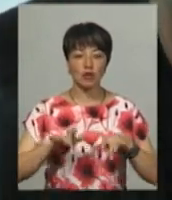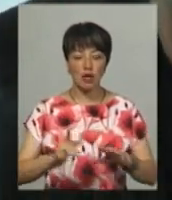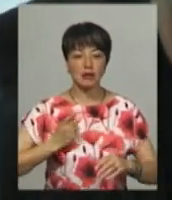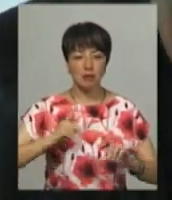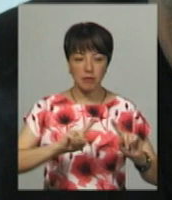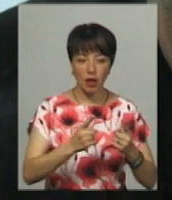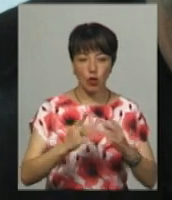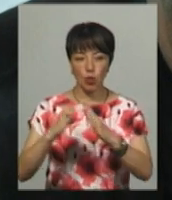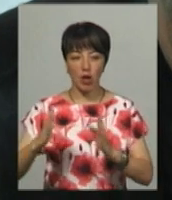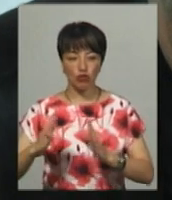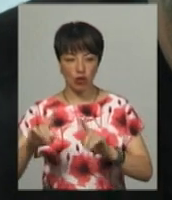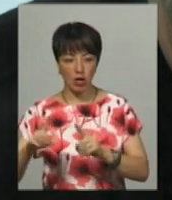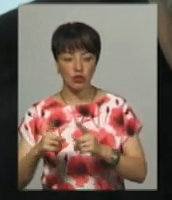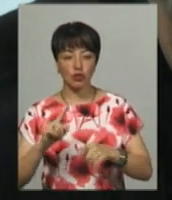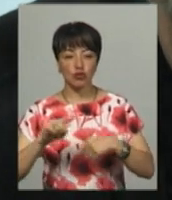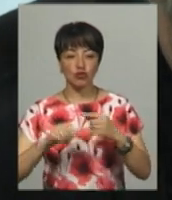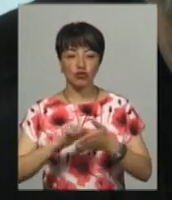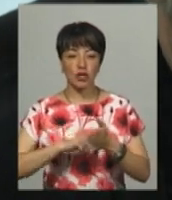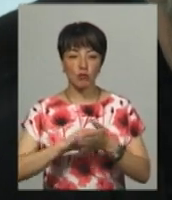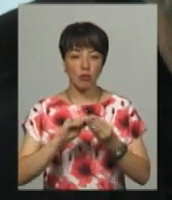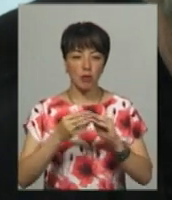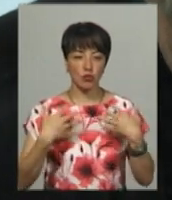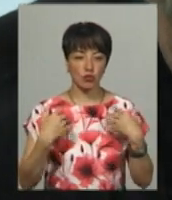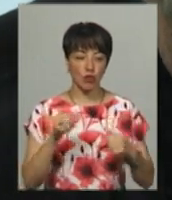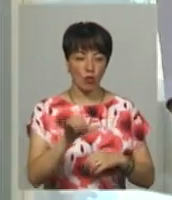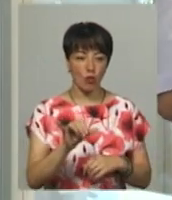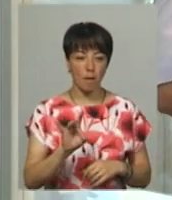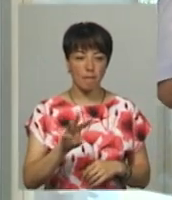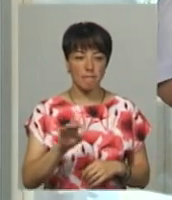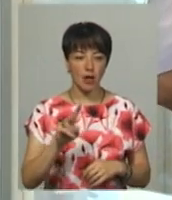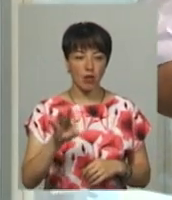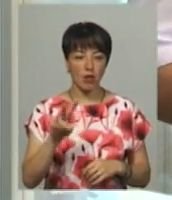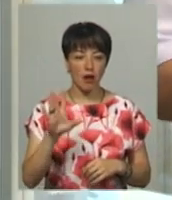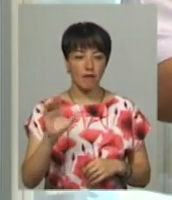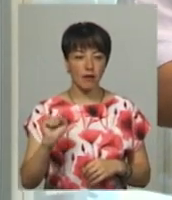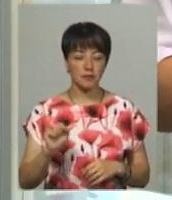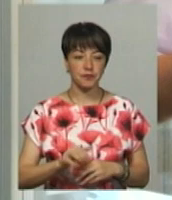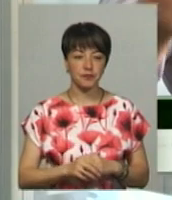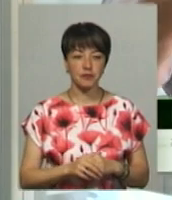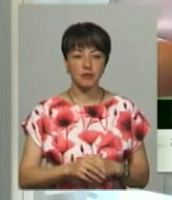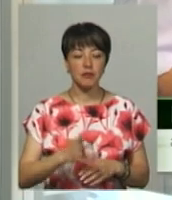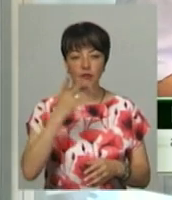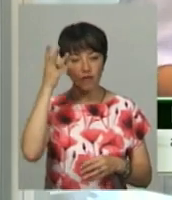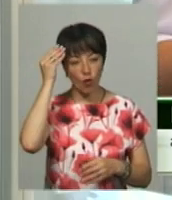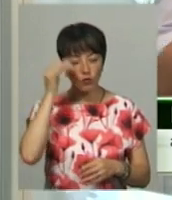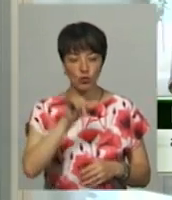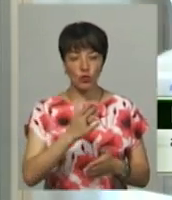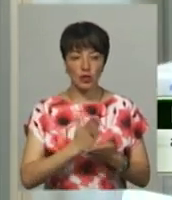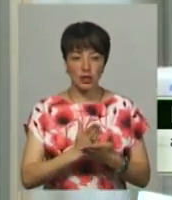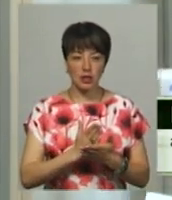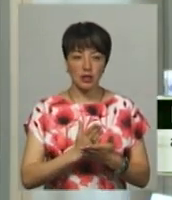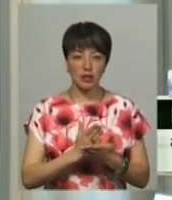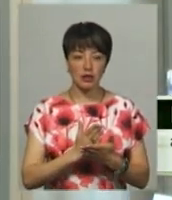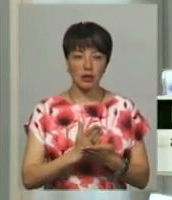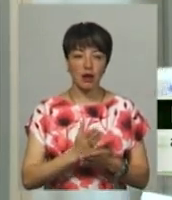тримання під вартою на домашній арешт через проблеми зі здоров'ям у Романа Миколаєва. З огляду на те, що у Романа Дмитровича є серйозні